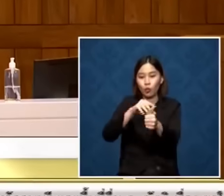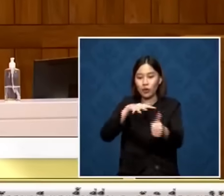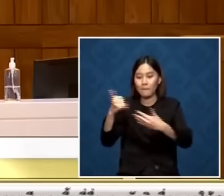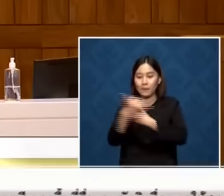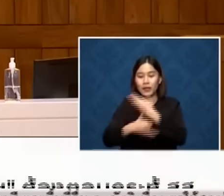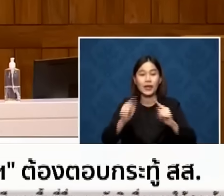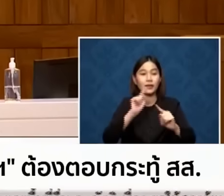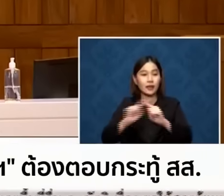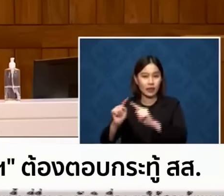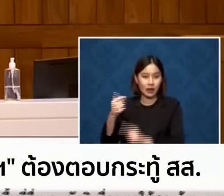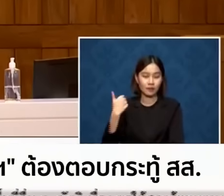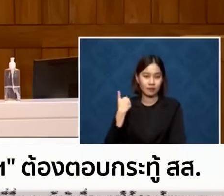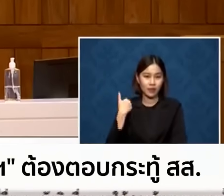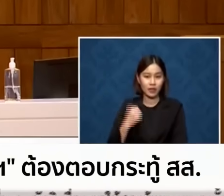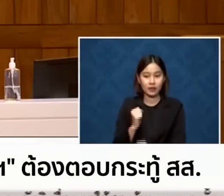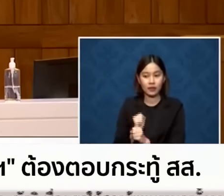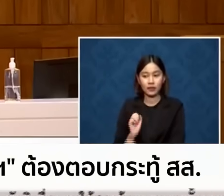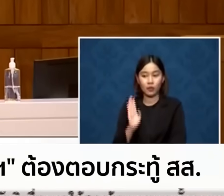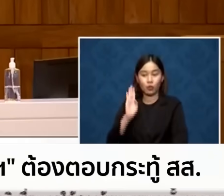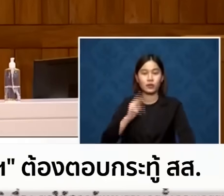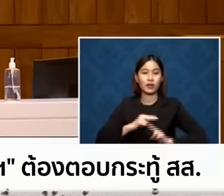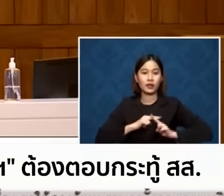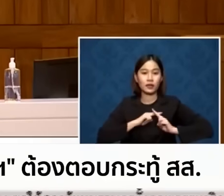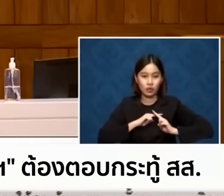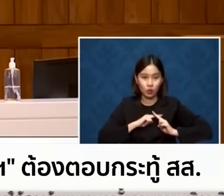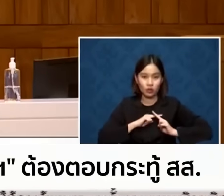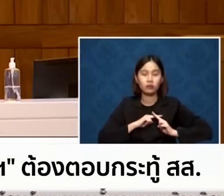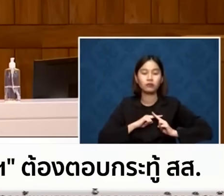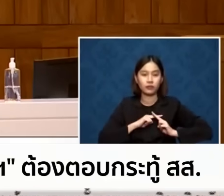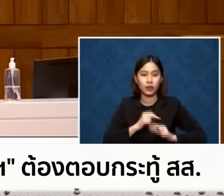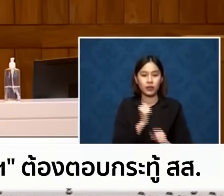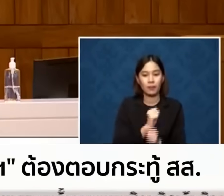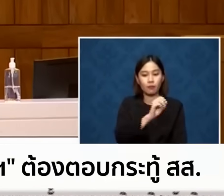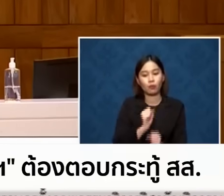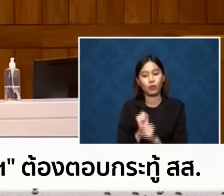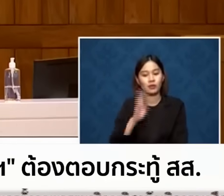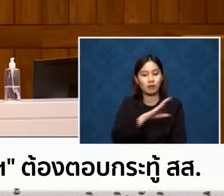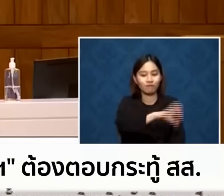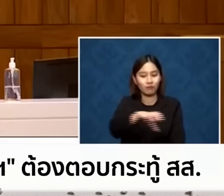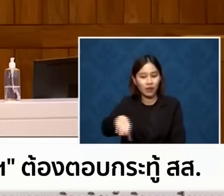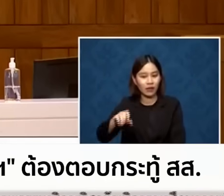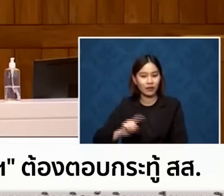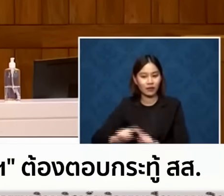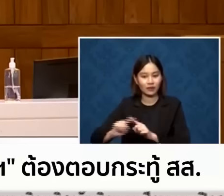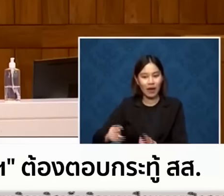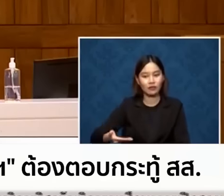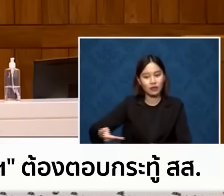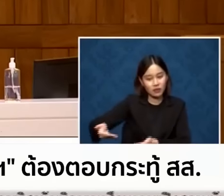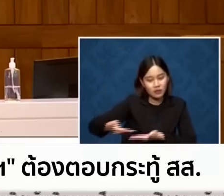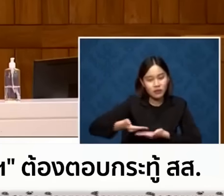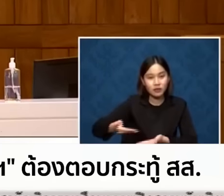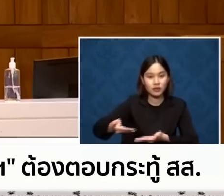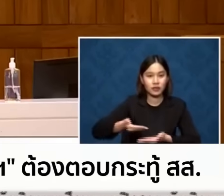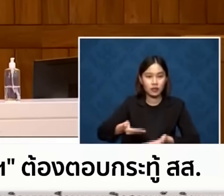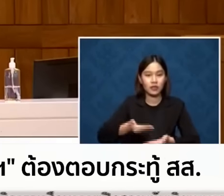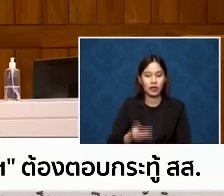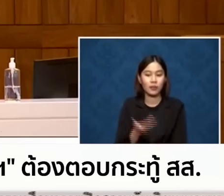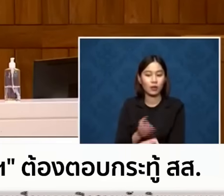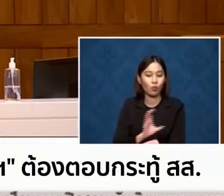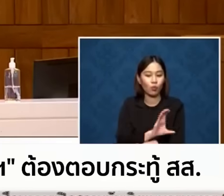ของนายกรัฐมนตรีที่ระบุเอาไว้ตามข้อบังคับการประชุมสภาเพะพ.ศ2562อยู่ในข้อที่